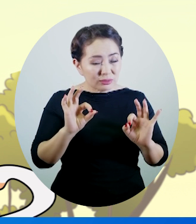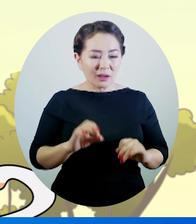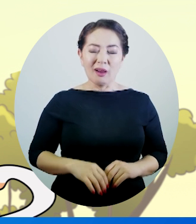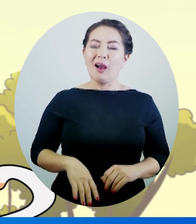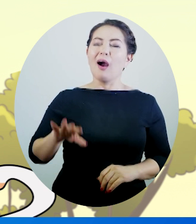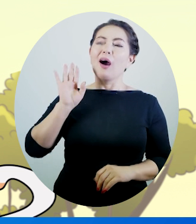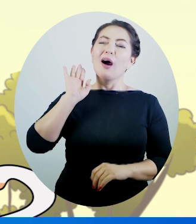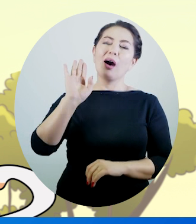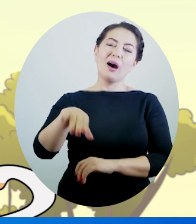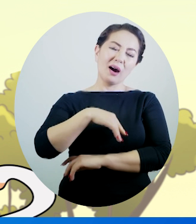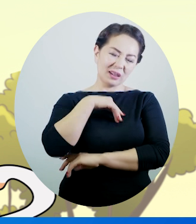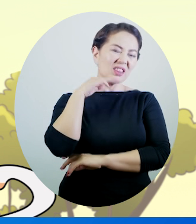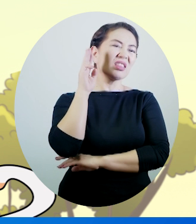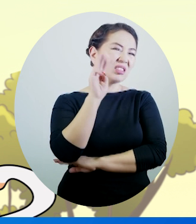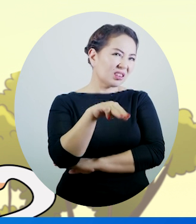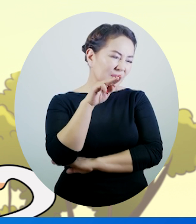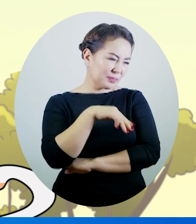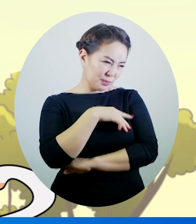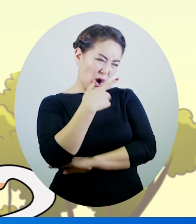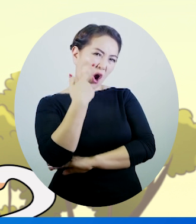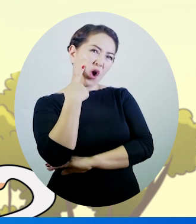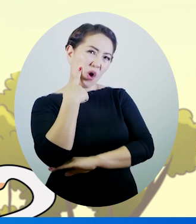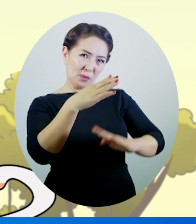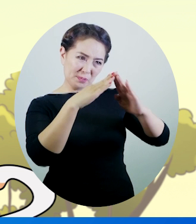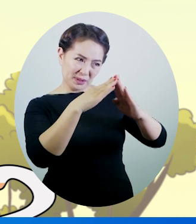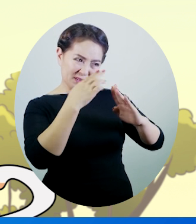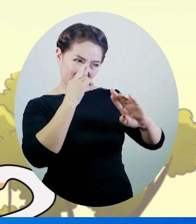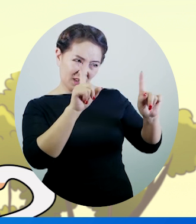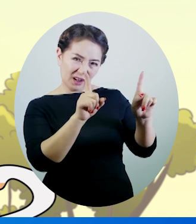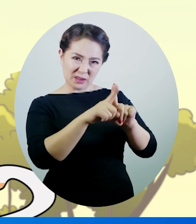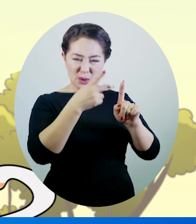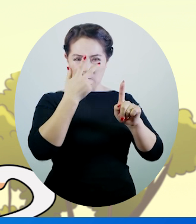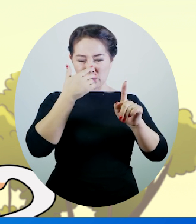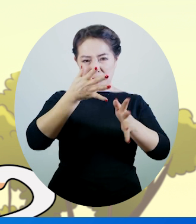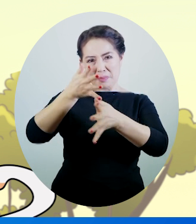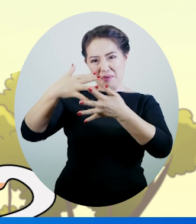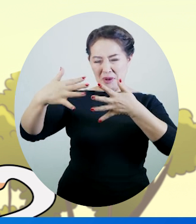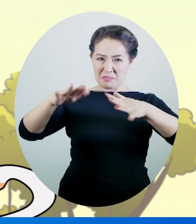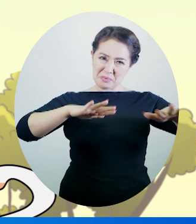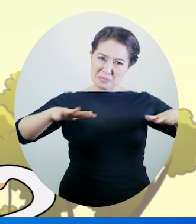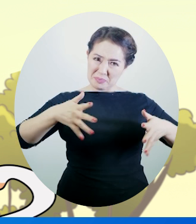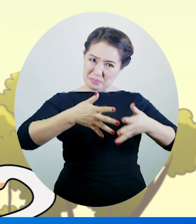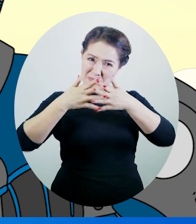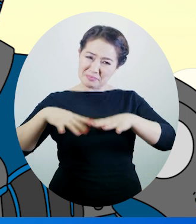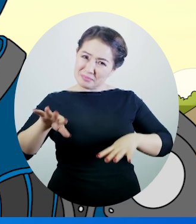Тийм байх шүү. Энэ чихрэн байшин шиг тийм л гоё хотхон байдаг бах та.